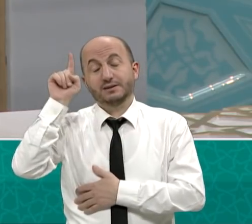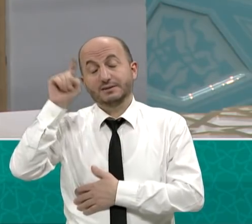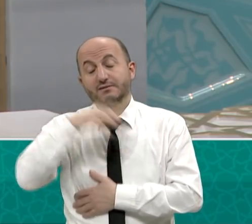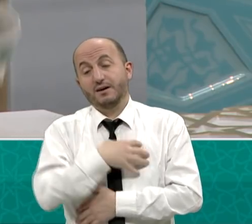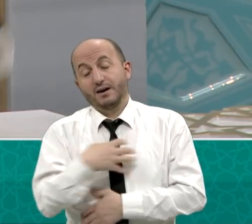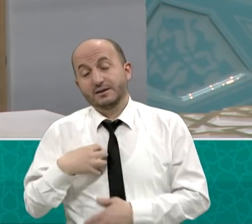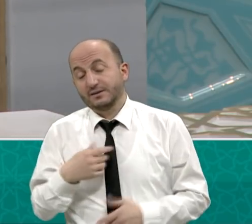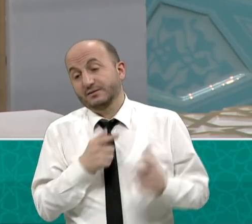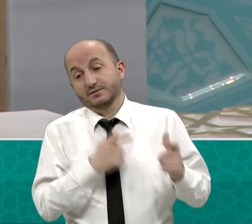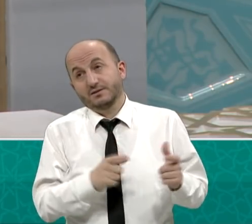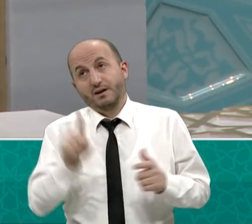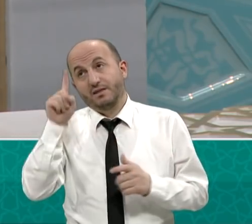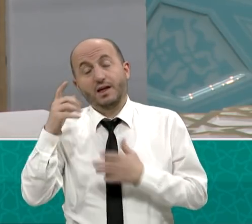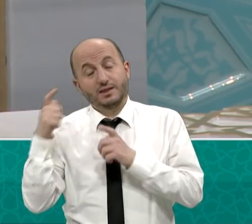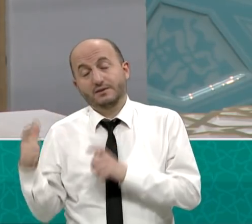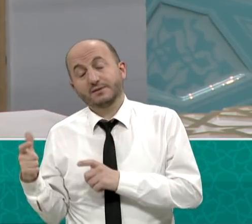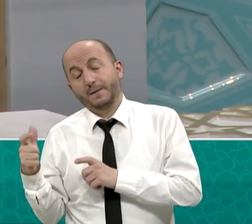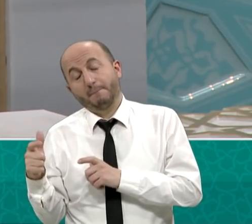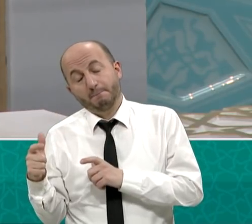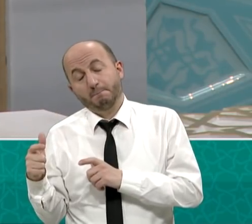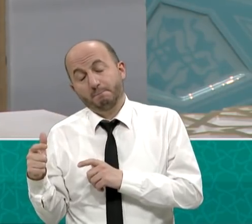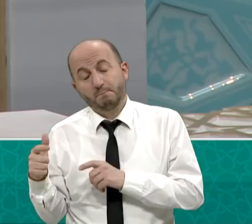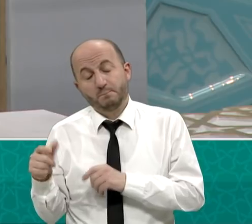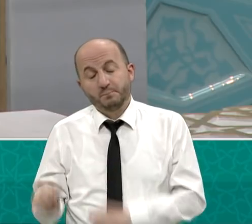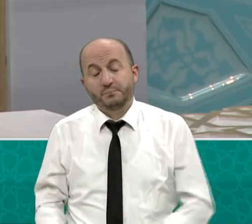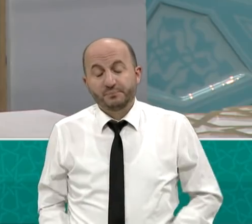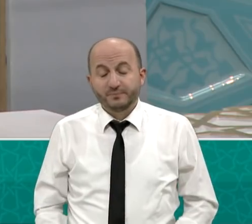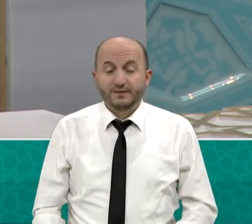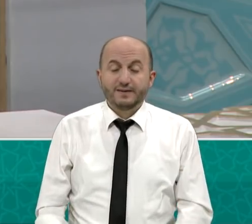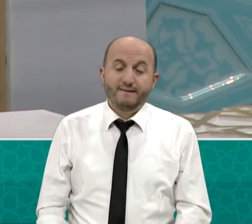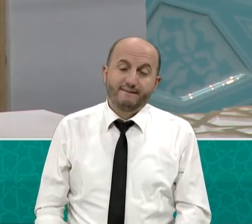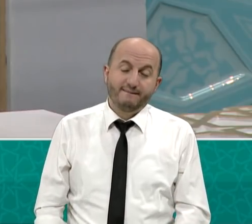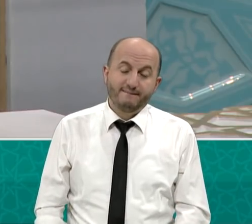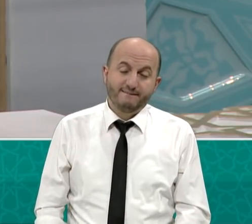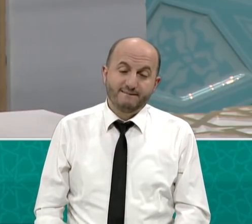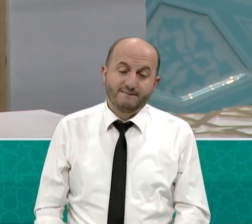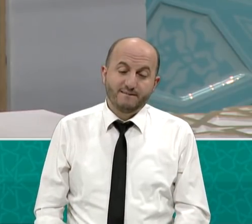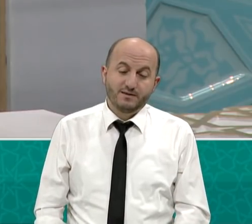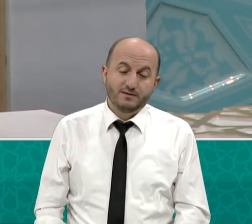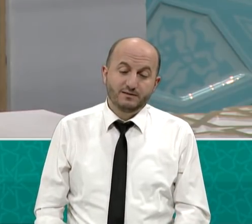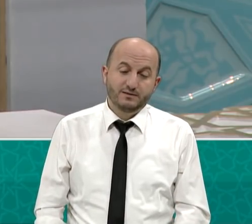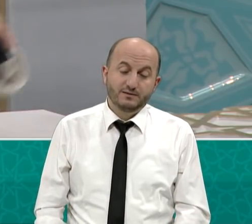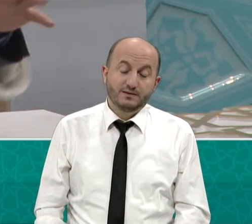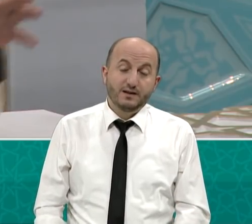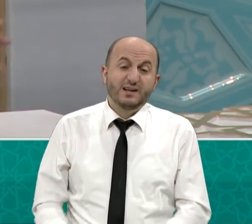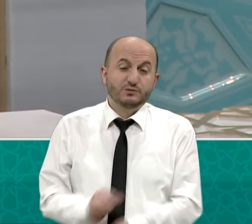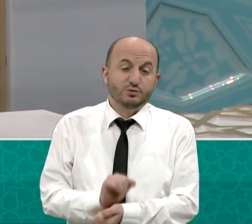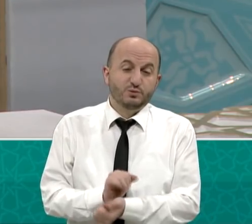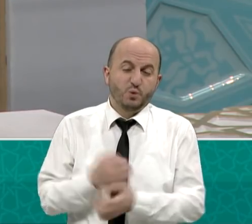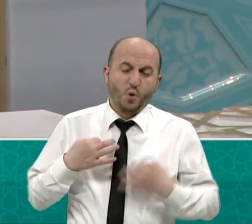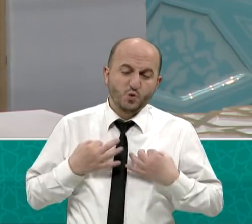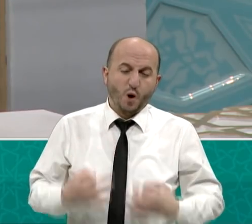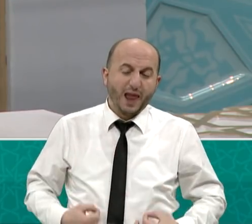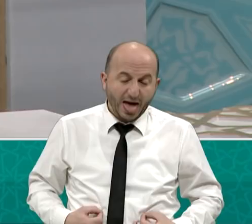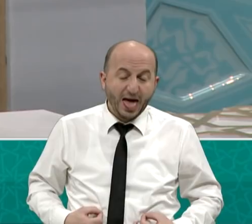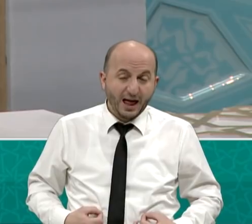nerede, Mevla nerede? Öyle anlatılır. Esirler getirilmiş Efendimiz Aleyhisselam'a, esirler.